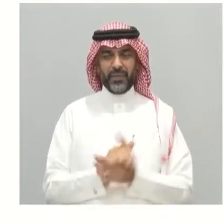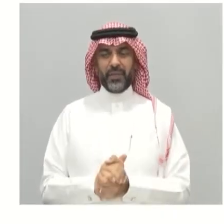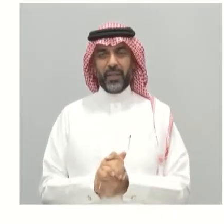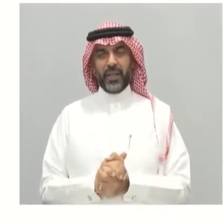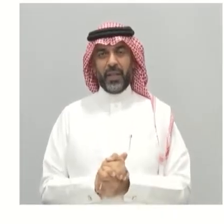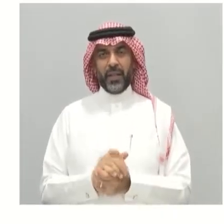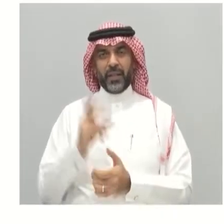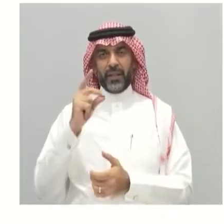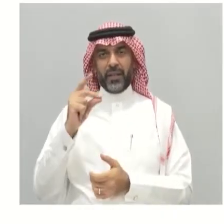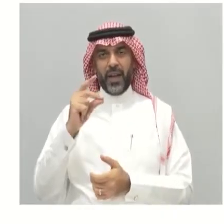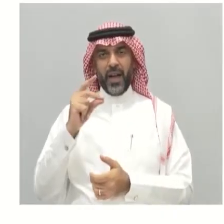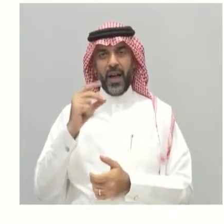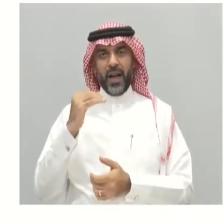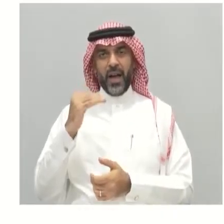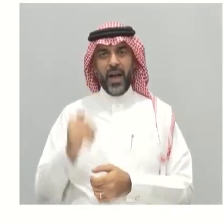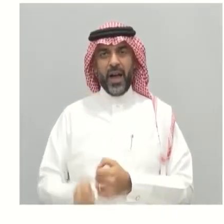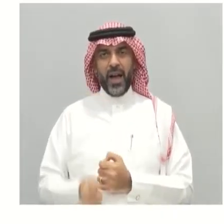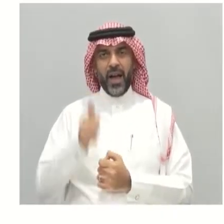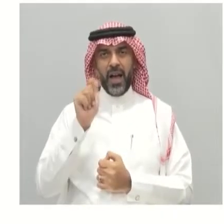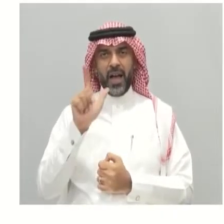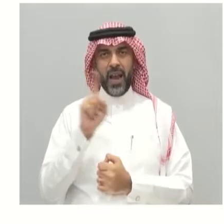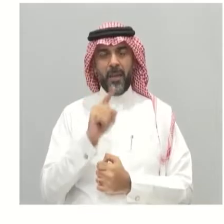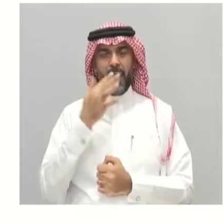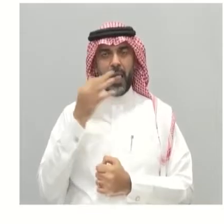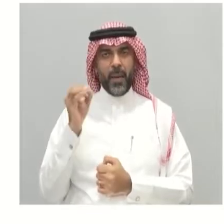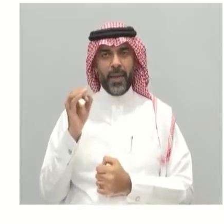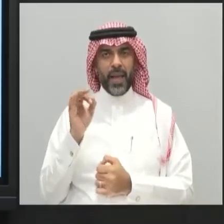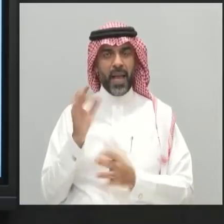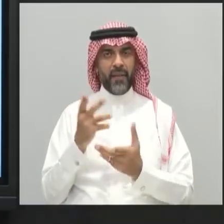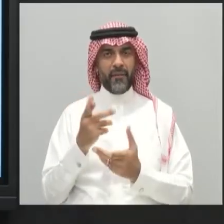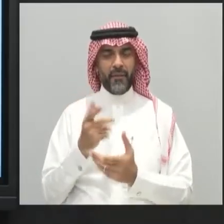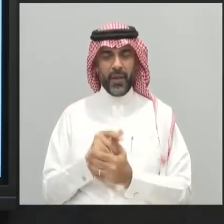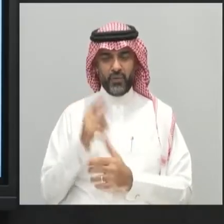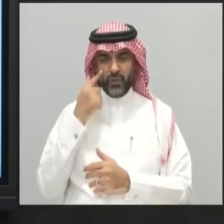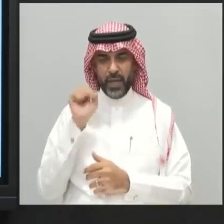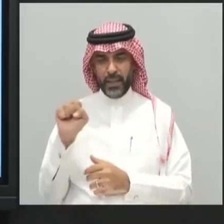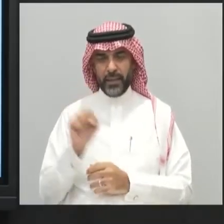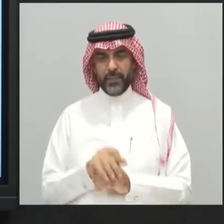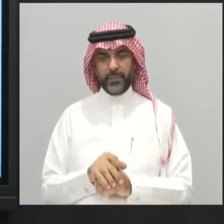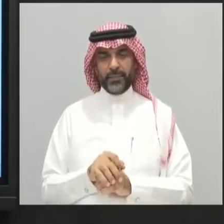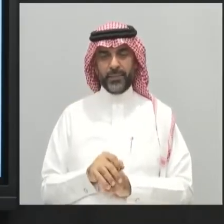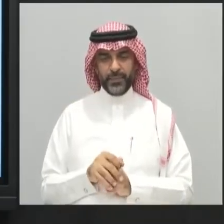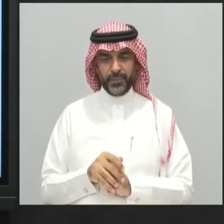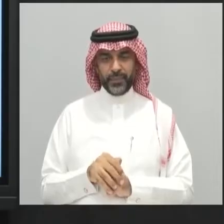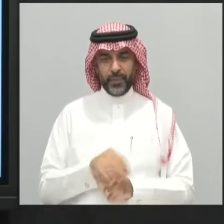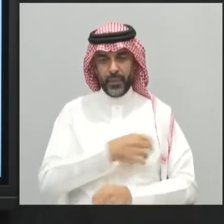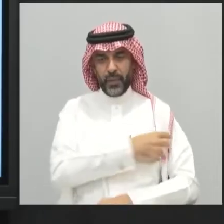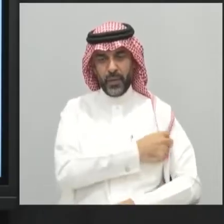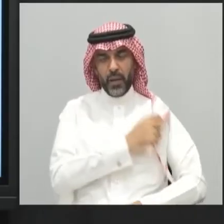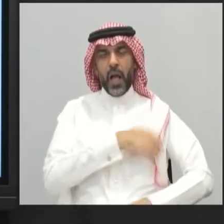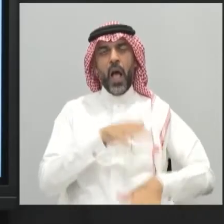الطحالب الذهبيه ما هي خصائص هذا النوع من الطحالب اولا كما نلاحظ